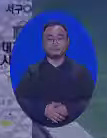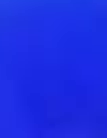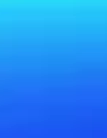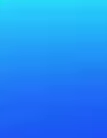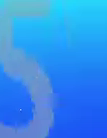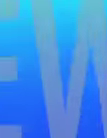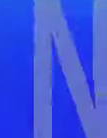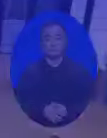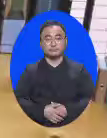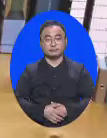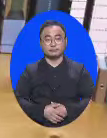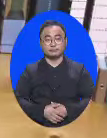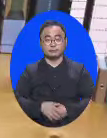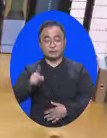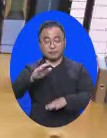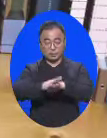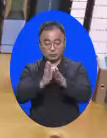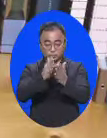전망입니다.